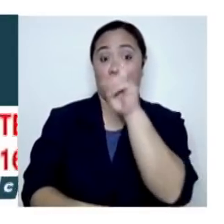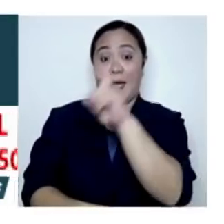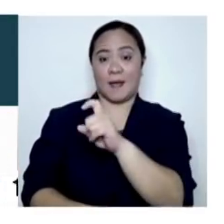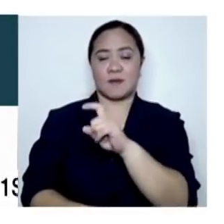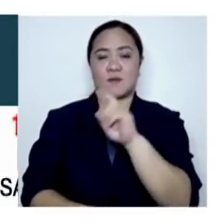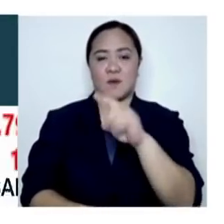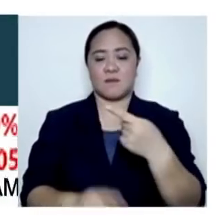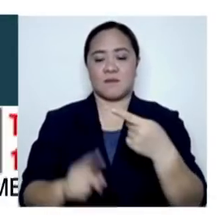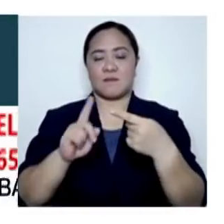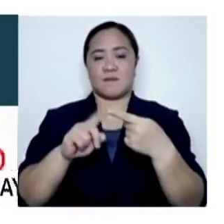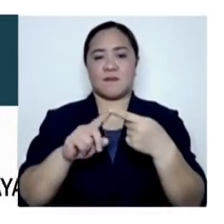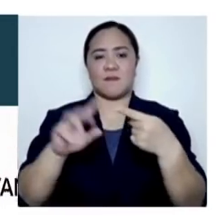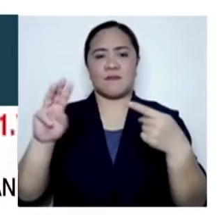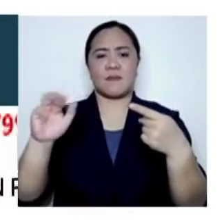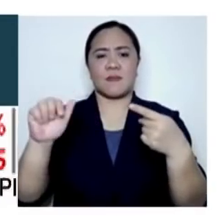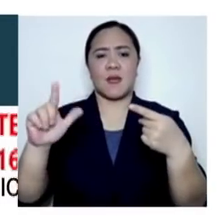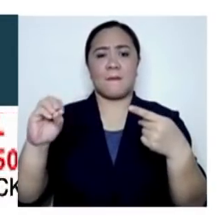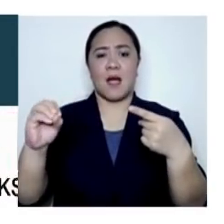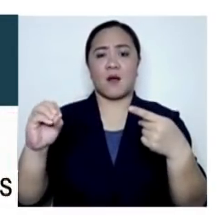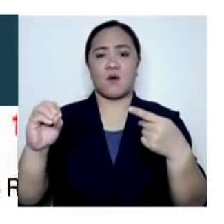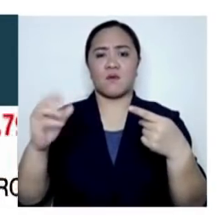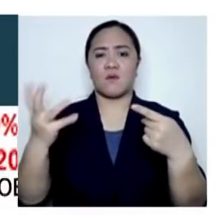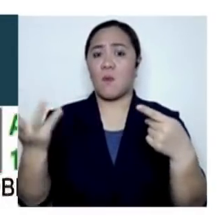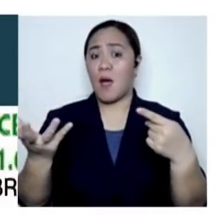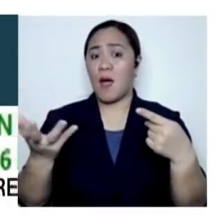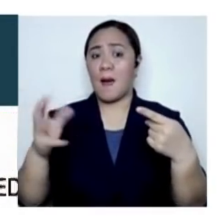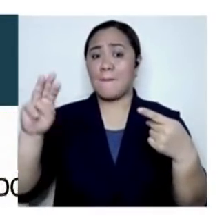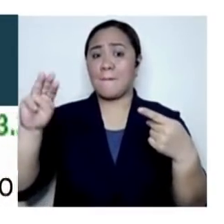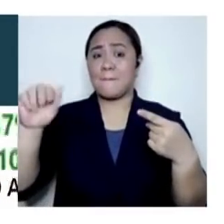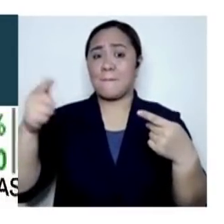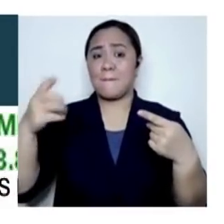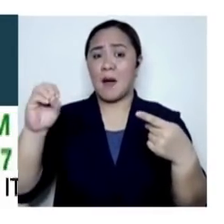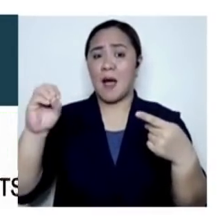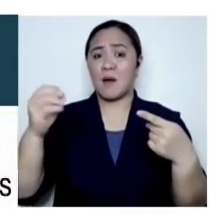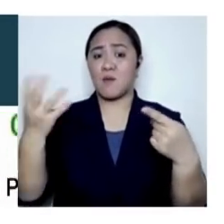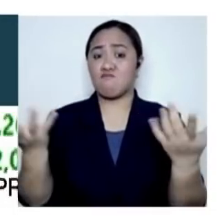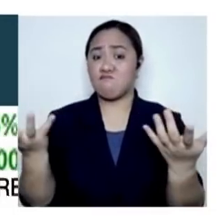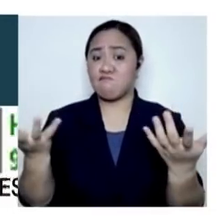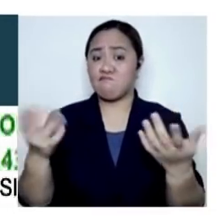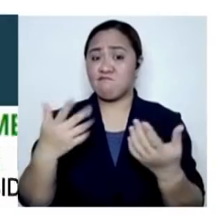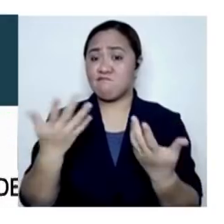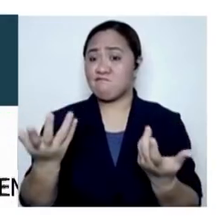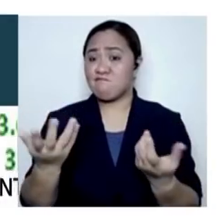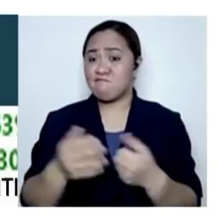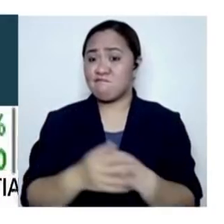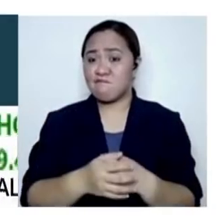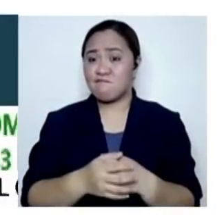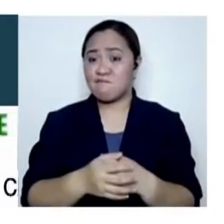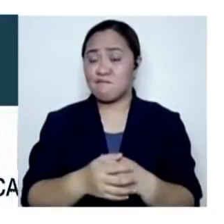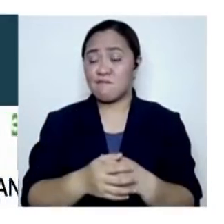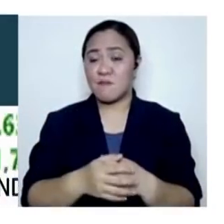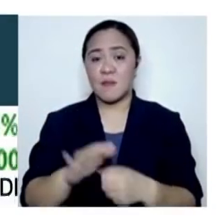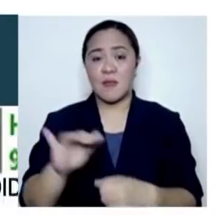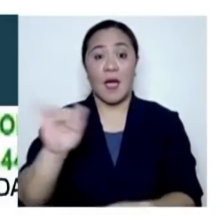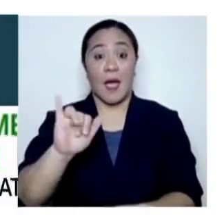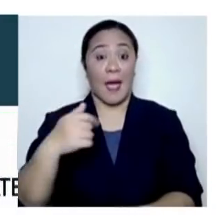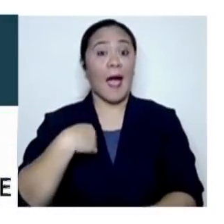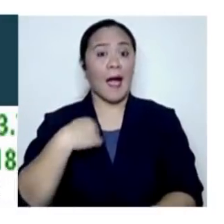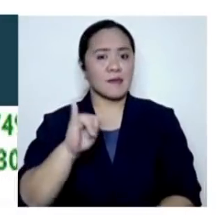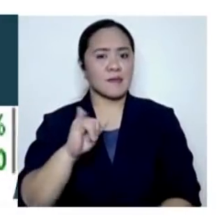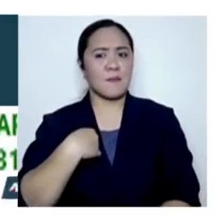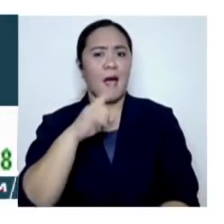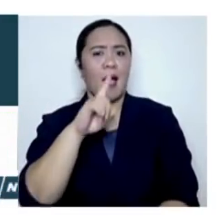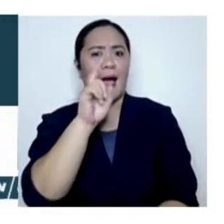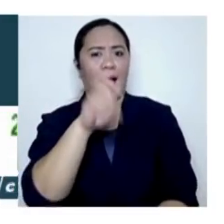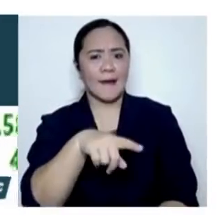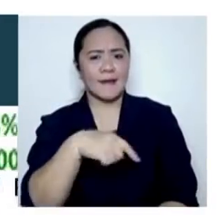Mago, where is she? Who? Criselle Mago. There. You know, I've asked the nuns. And you know, nakita mo naman ang